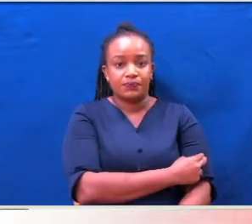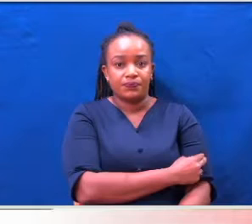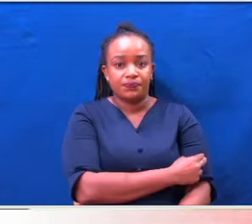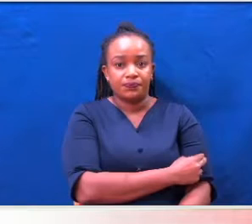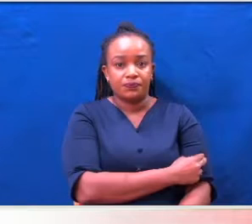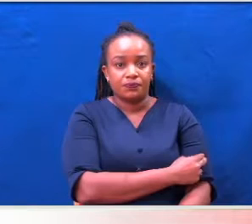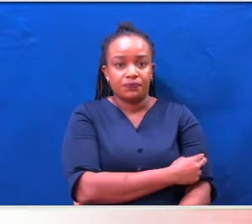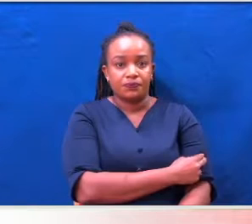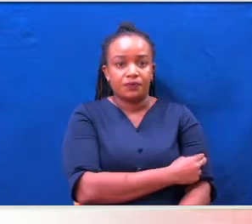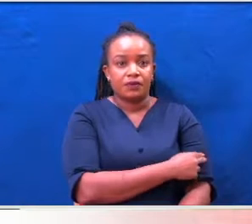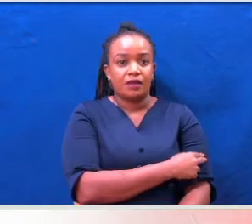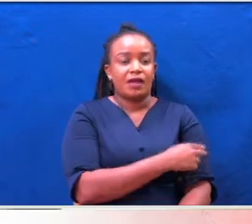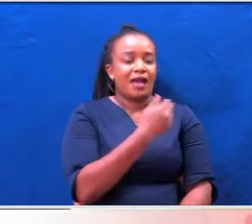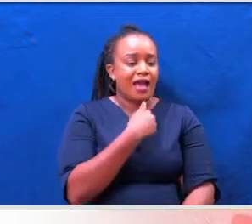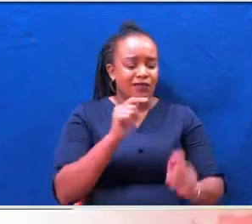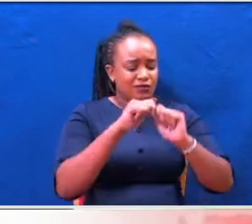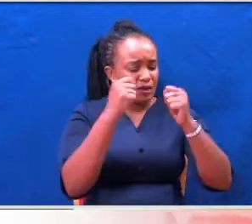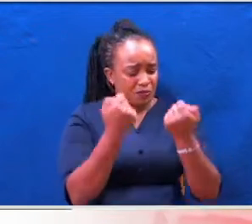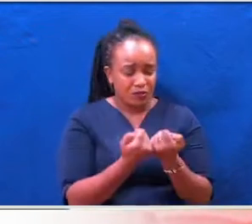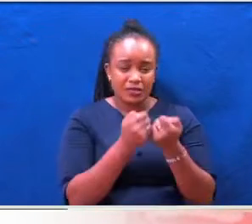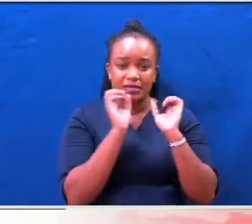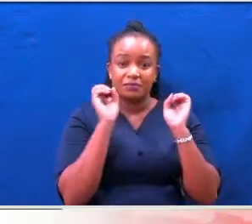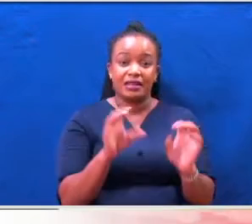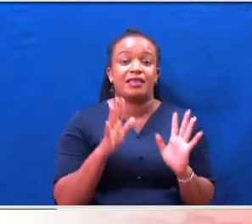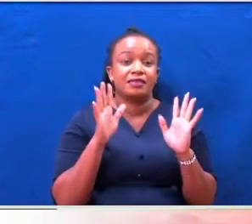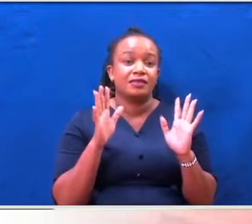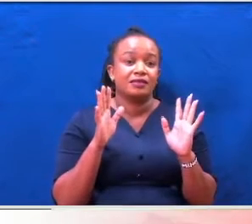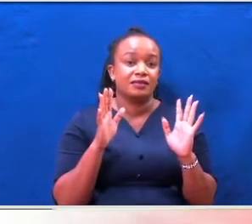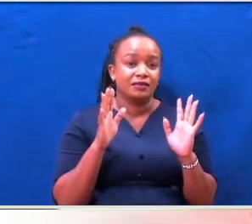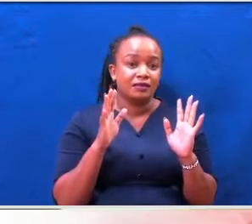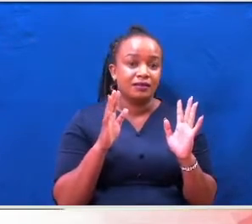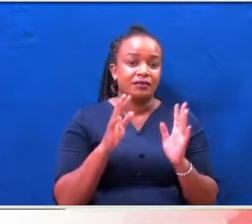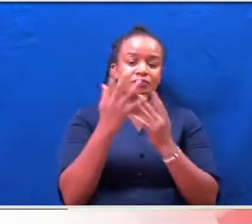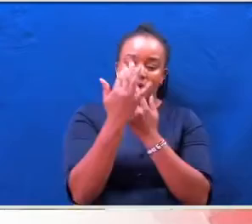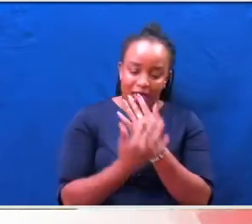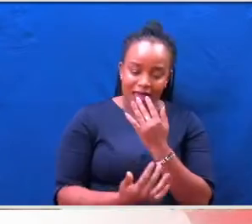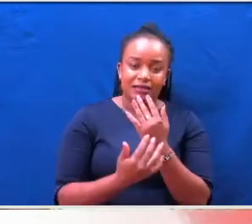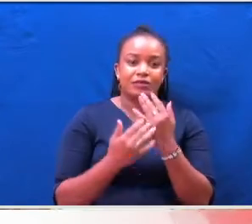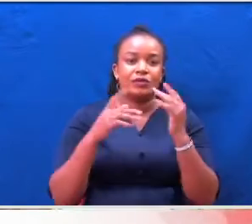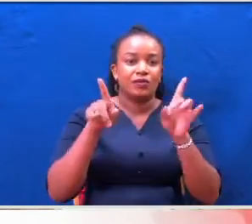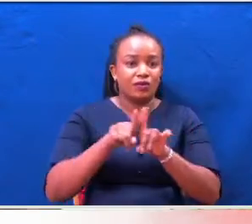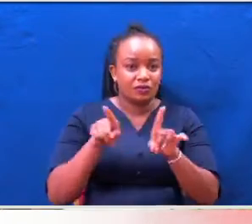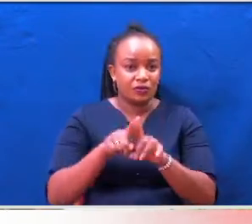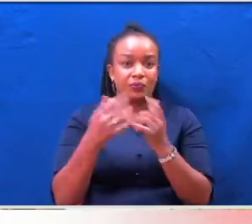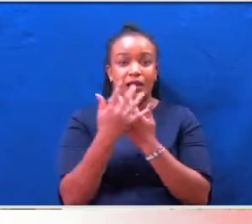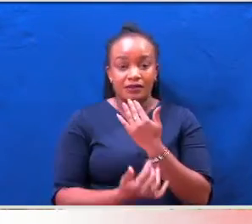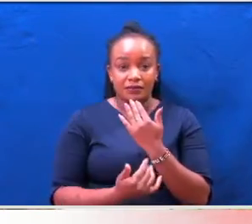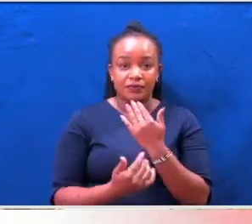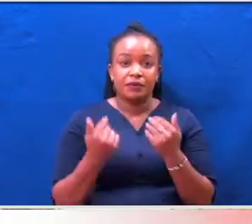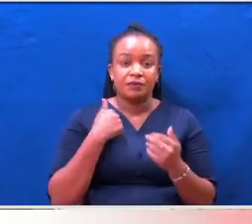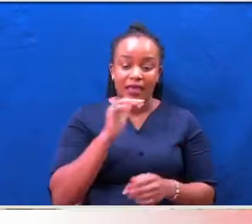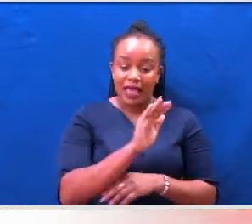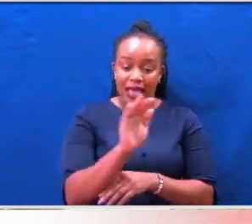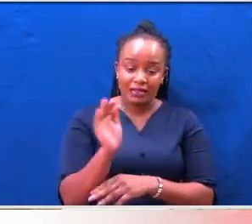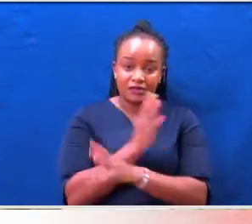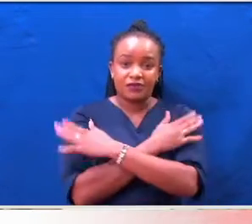hakuna kiraka ya ukabila kwa damu. Dhakame ni dhakame. Na nitaete marafiki wengine na wengine